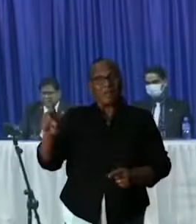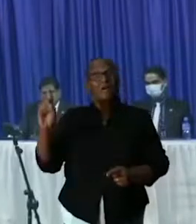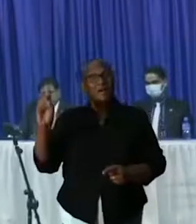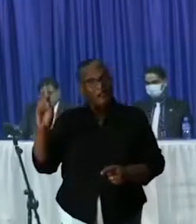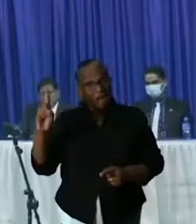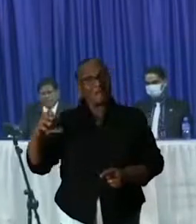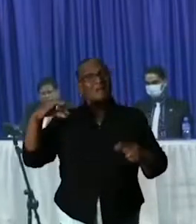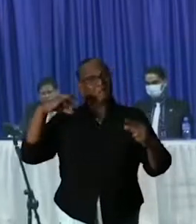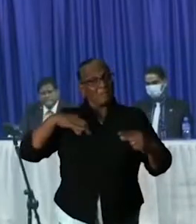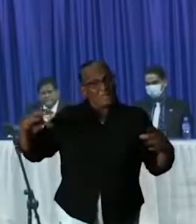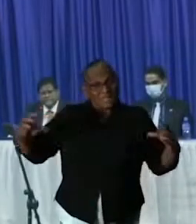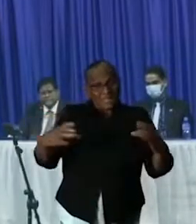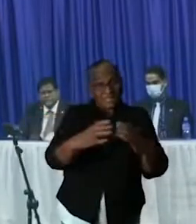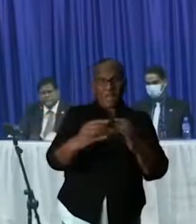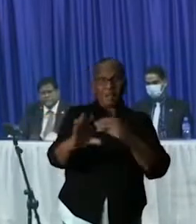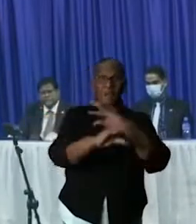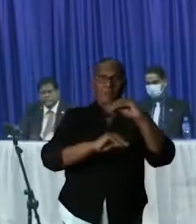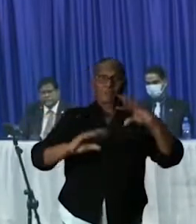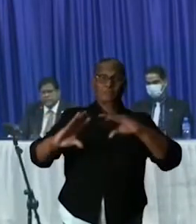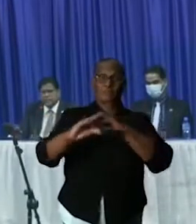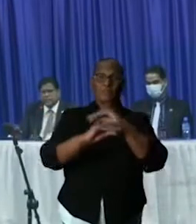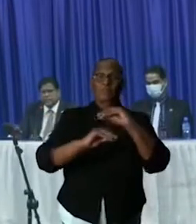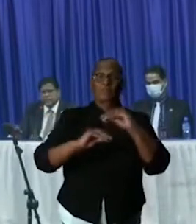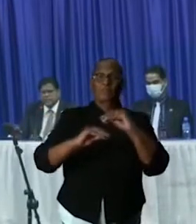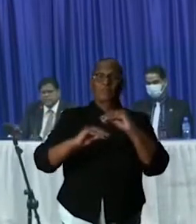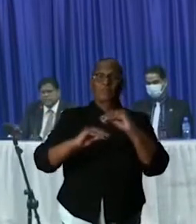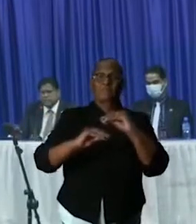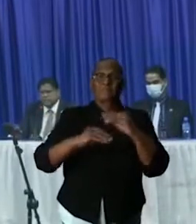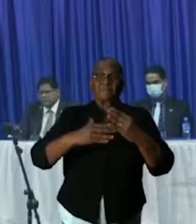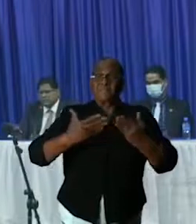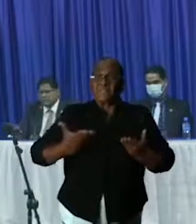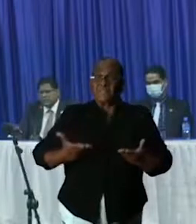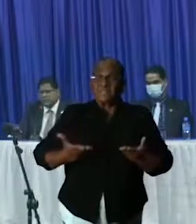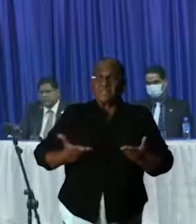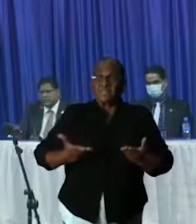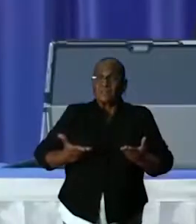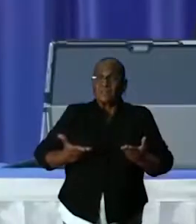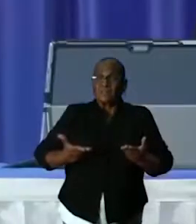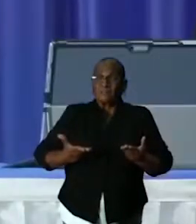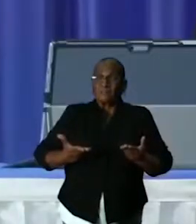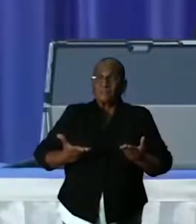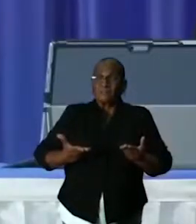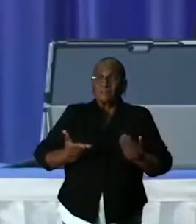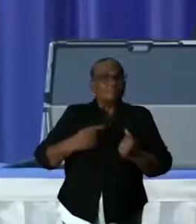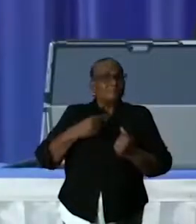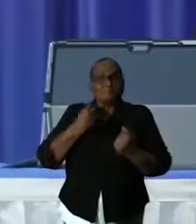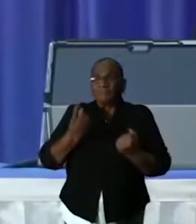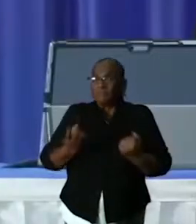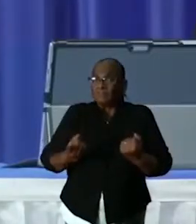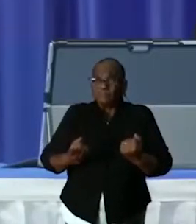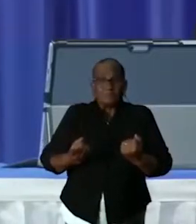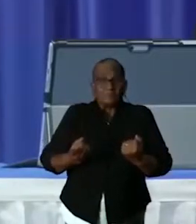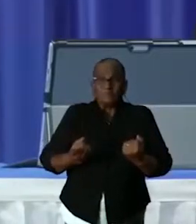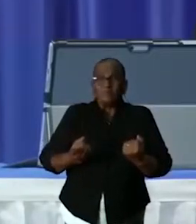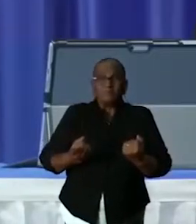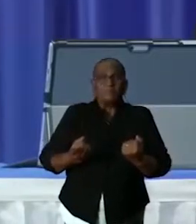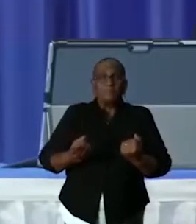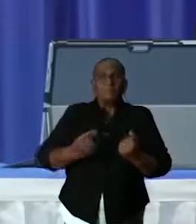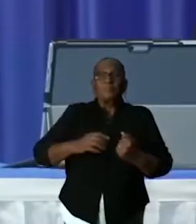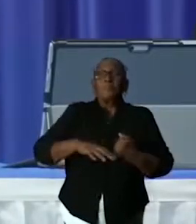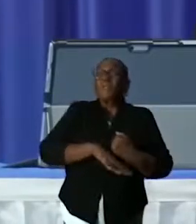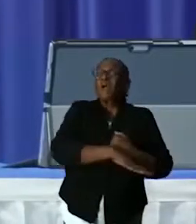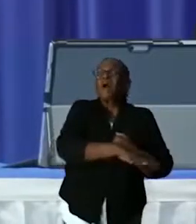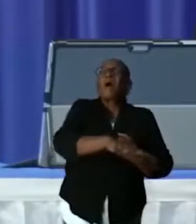Want de situatie wat ik gepresenteerd gekregen heb, is namelijk dat alle